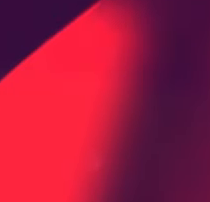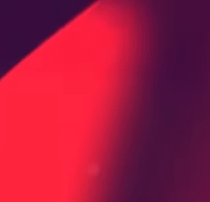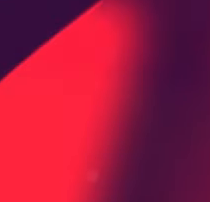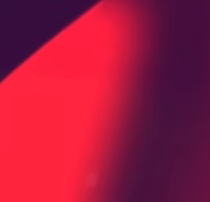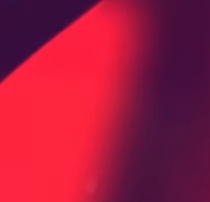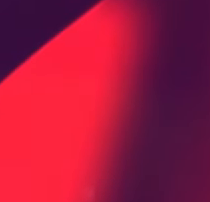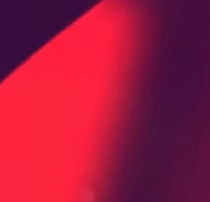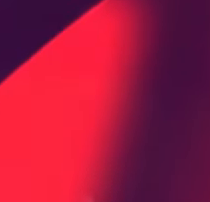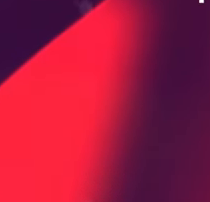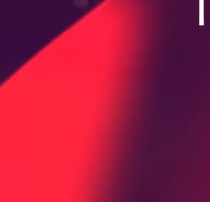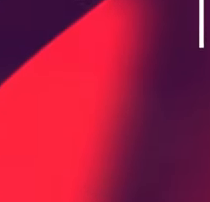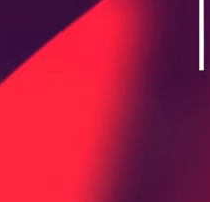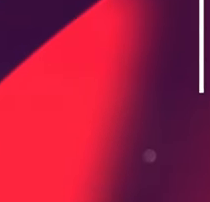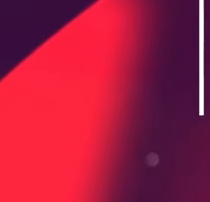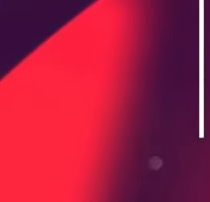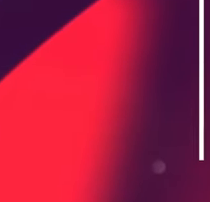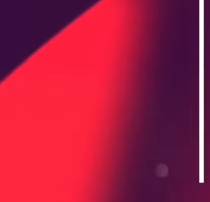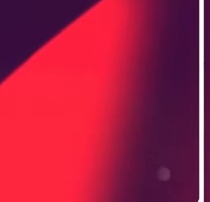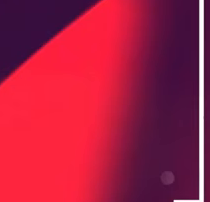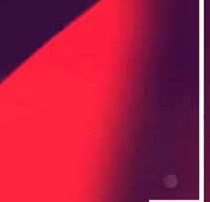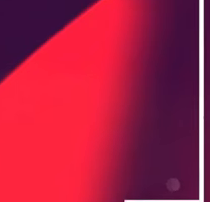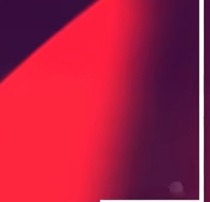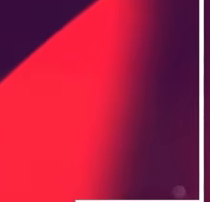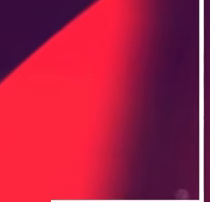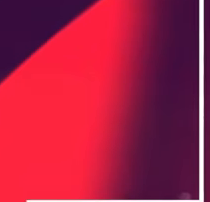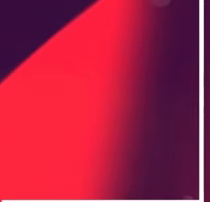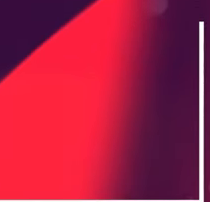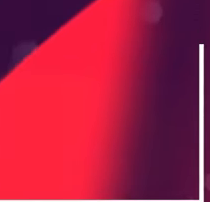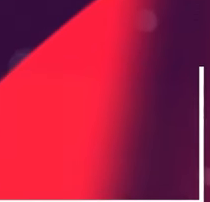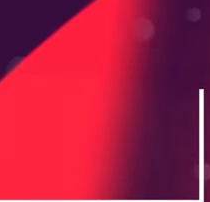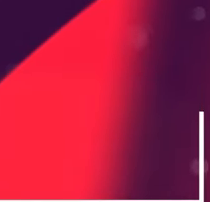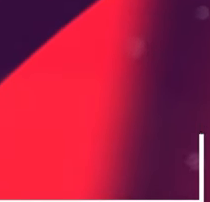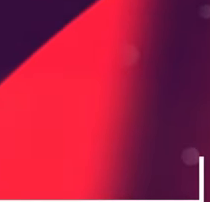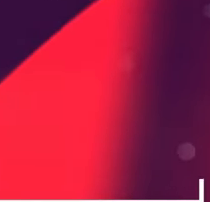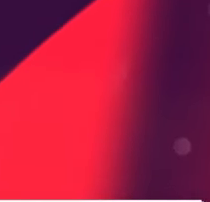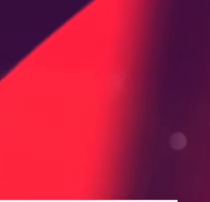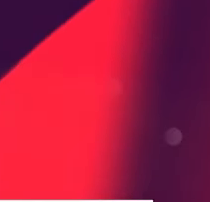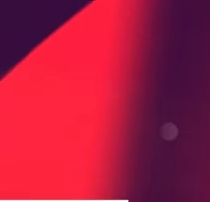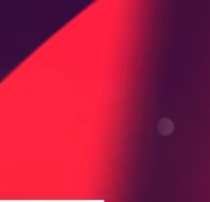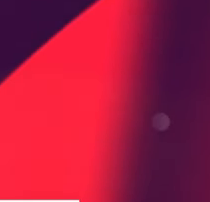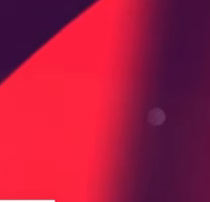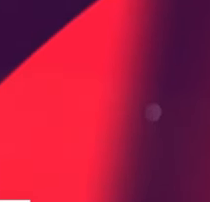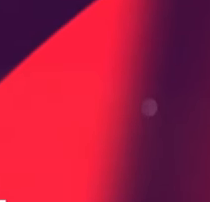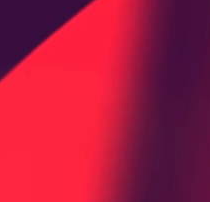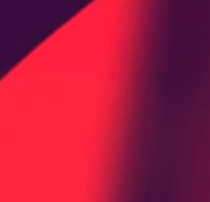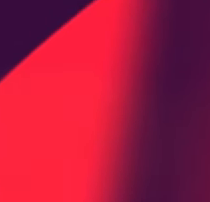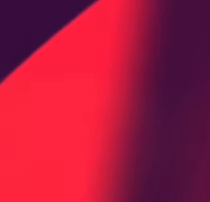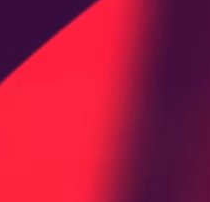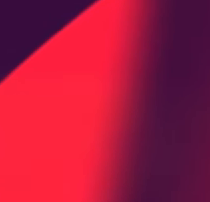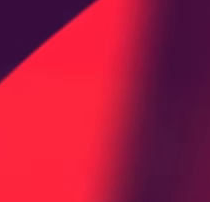රටේ ලෝකෙ සිදුවෙන උණුසුම් පුව දැනගන්න සියත නිවුස් YouTube channel එක අදම subscribe කරන්න